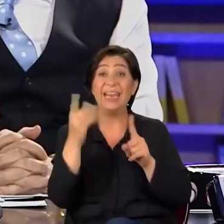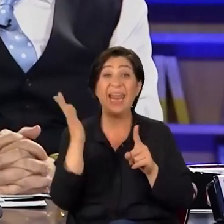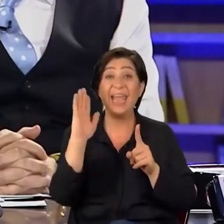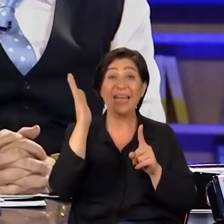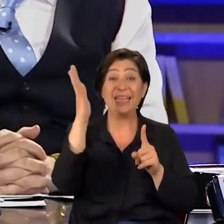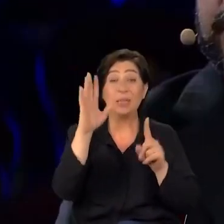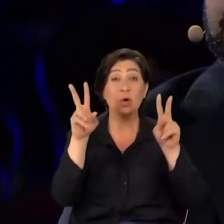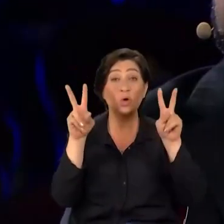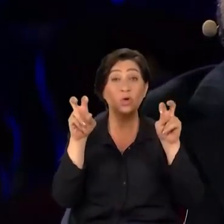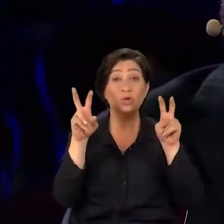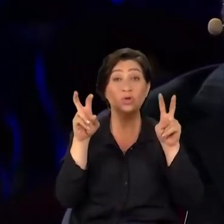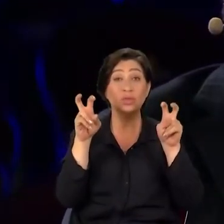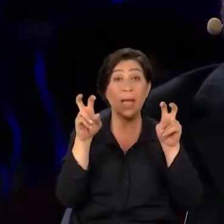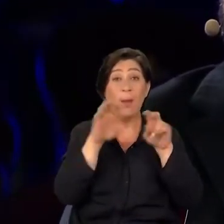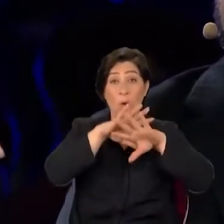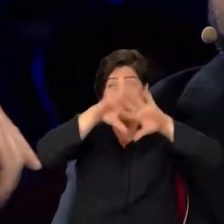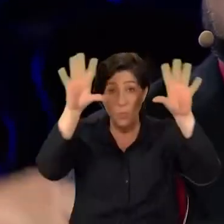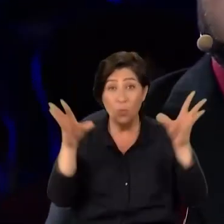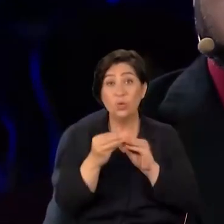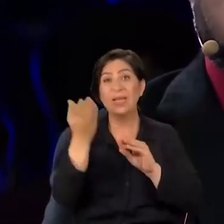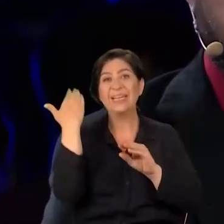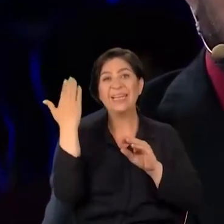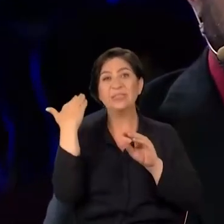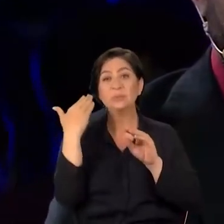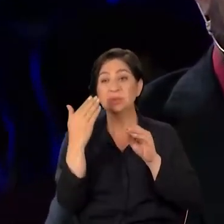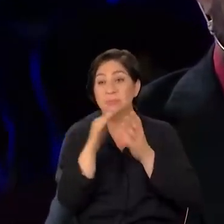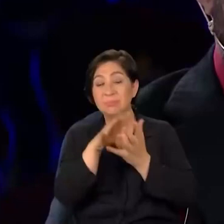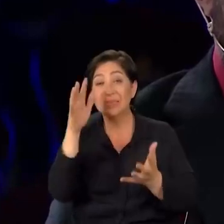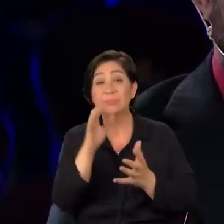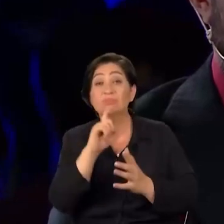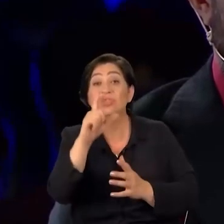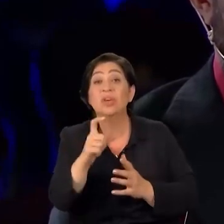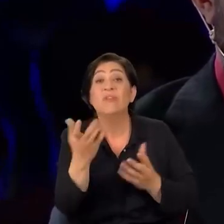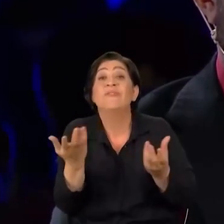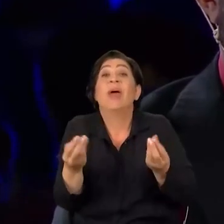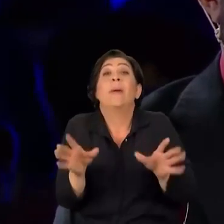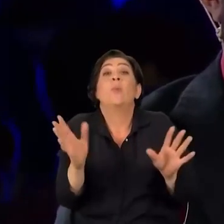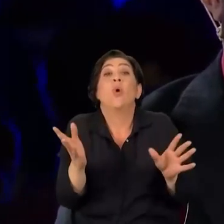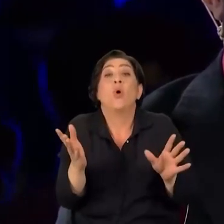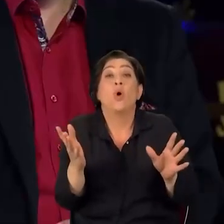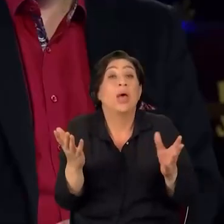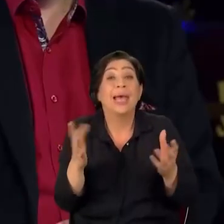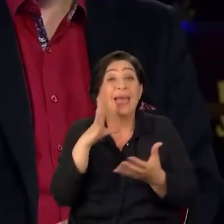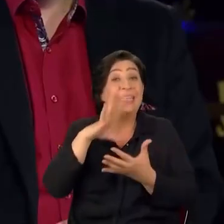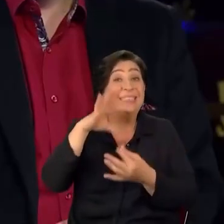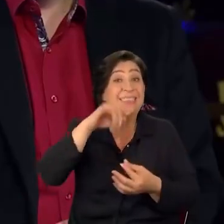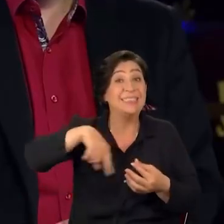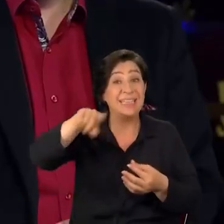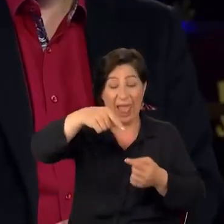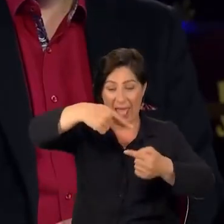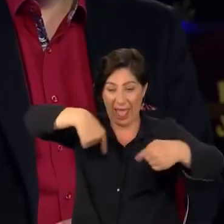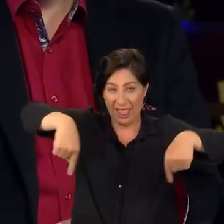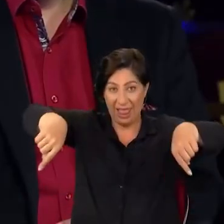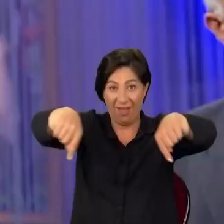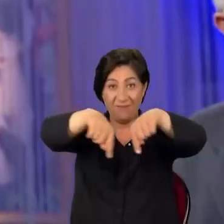insanlığın nereye gittiği konusunda bütün o geçmiş birikim yanıt veremiyor. Yanıt veremediği için de